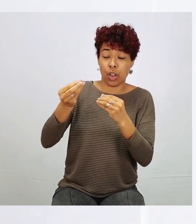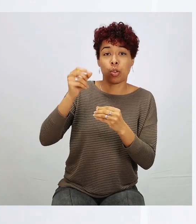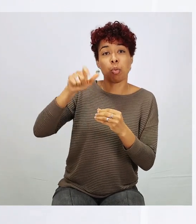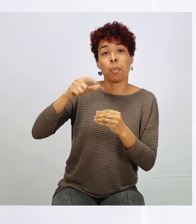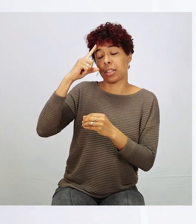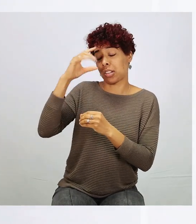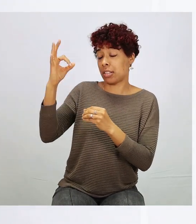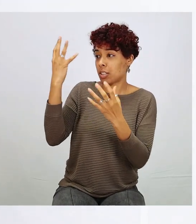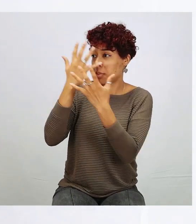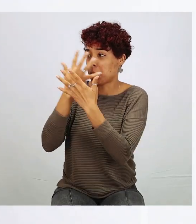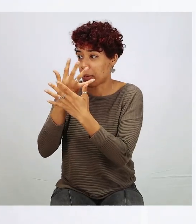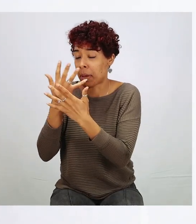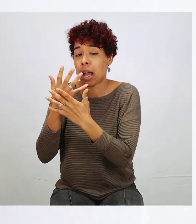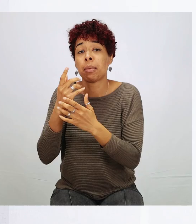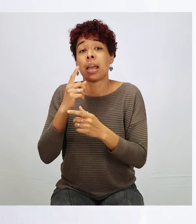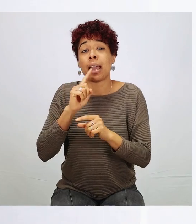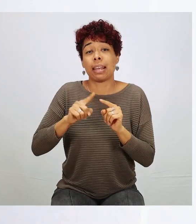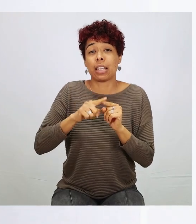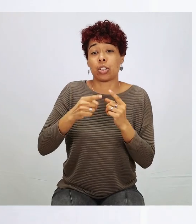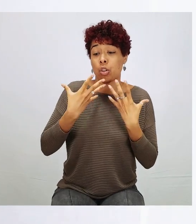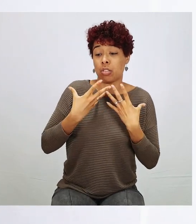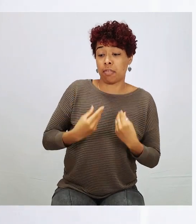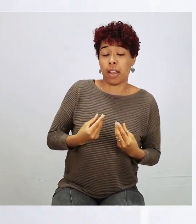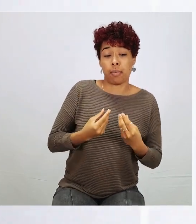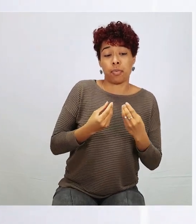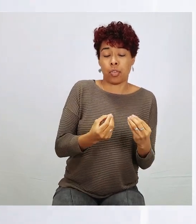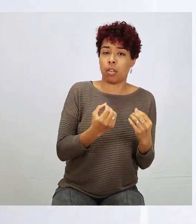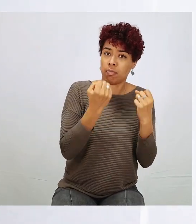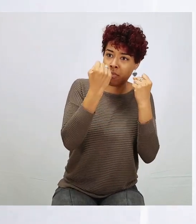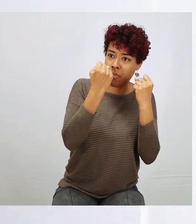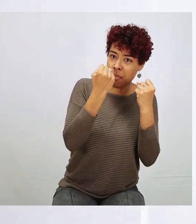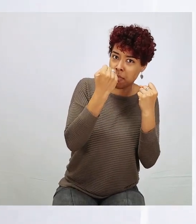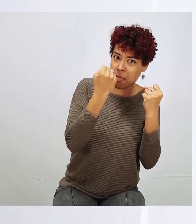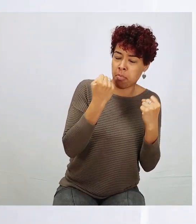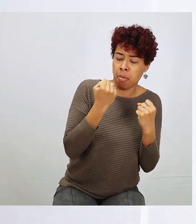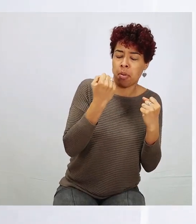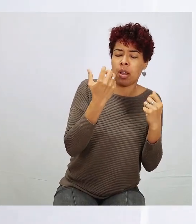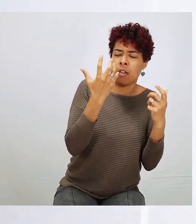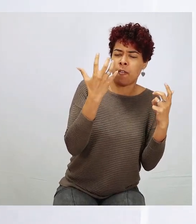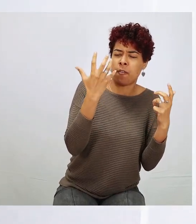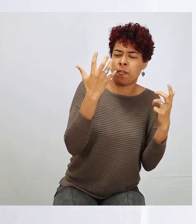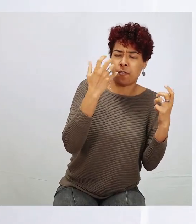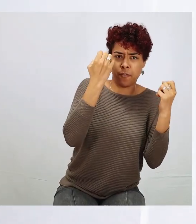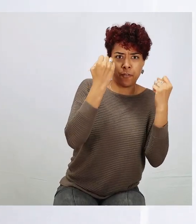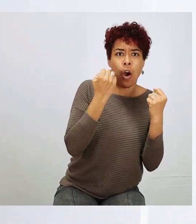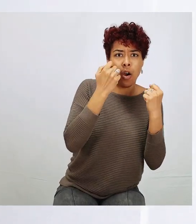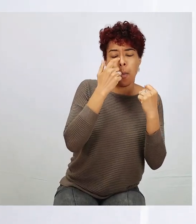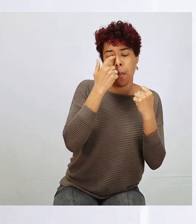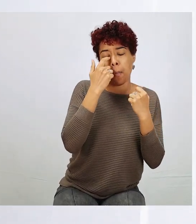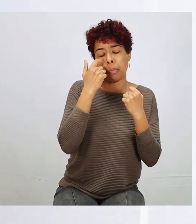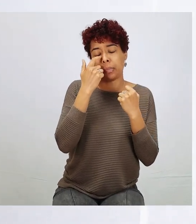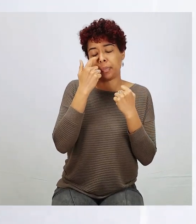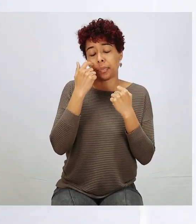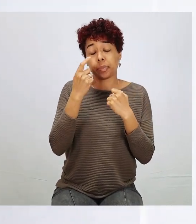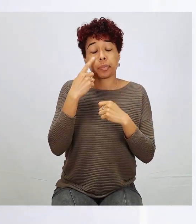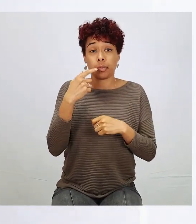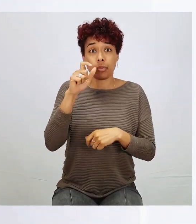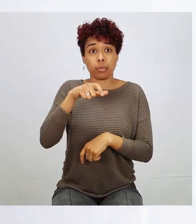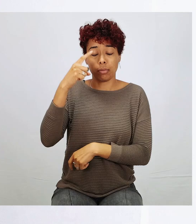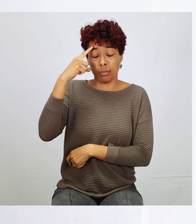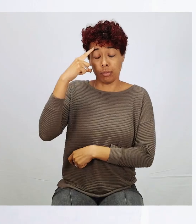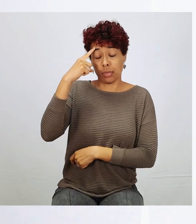les choses faibles du monde pour confondre les fortes. C'est-à-dire que ce que Dieu fait, c'est incompréhensible par la sagesse